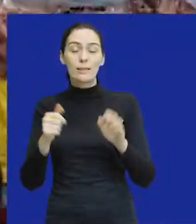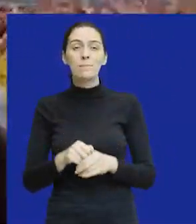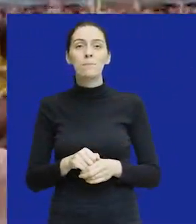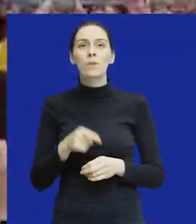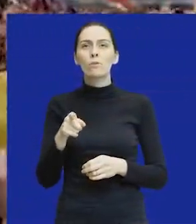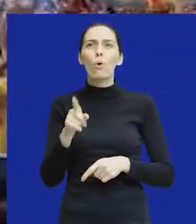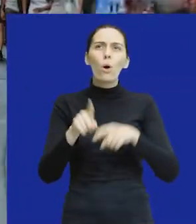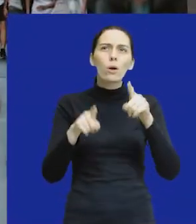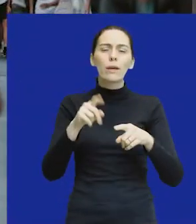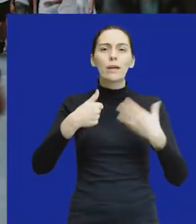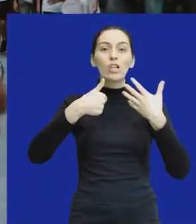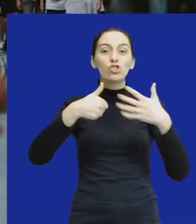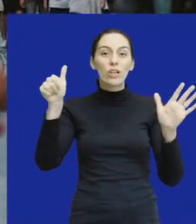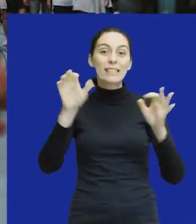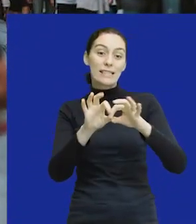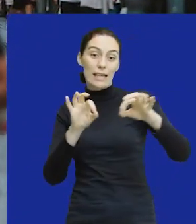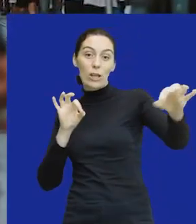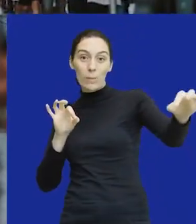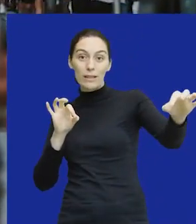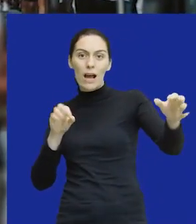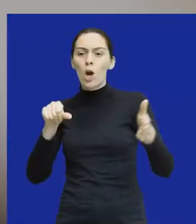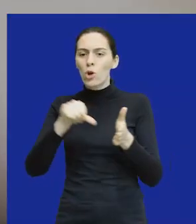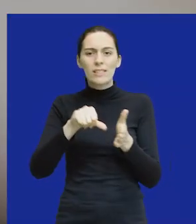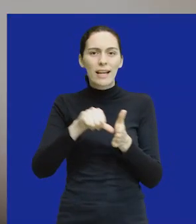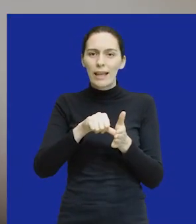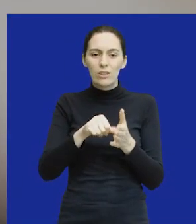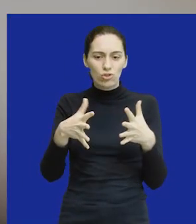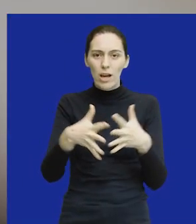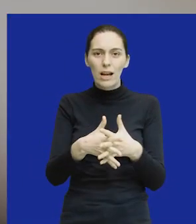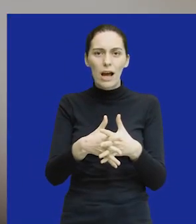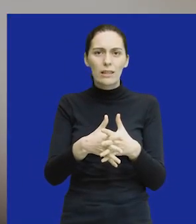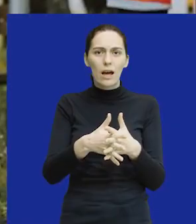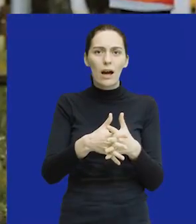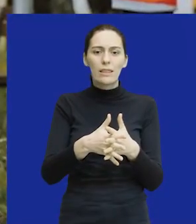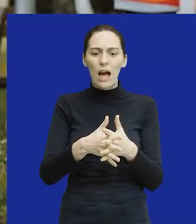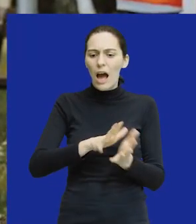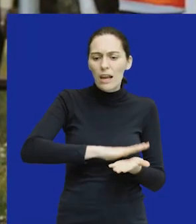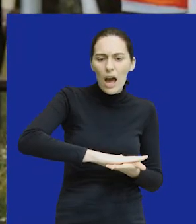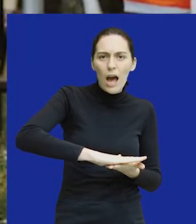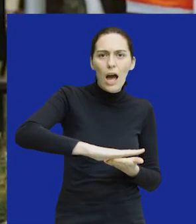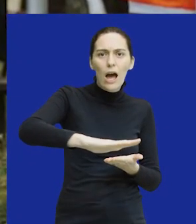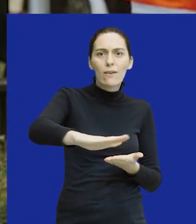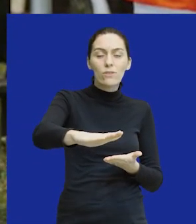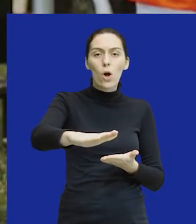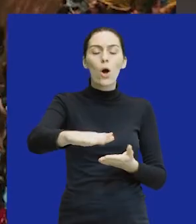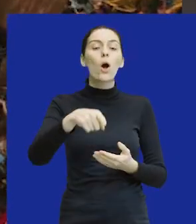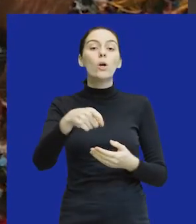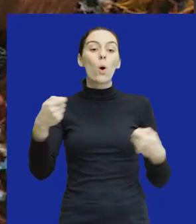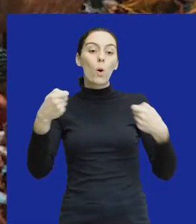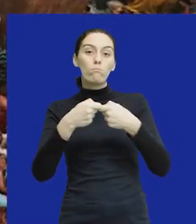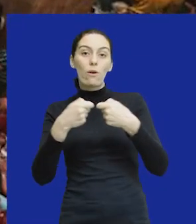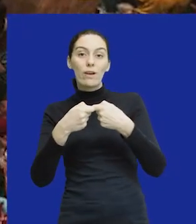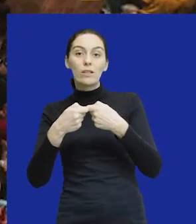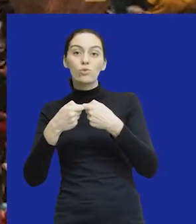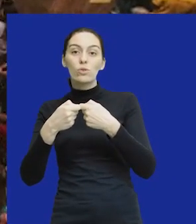16 km kroz središte grada na ravnom asfaltu koja povezuje crkvu Svetog Ante u